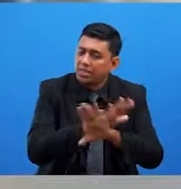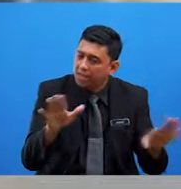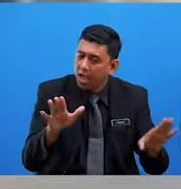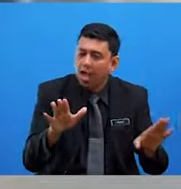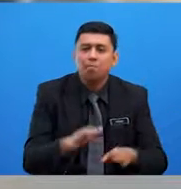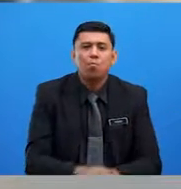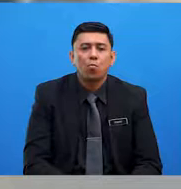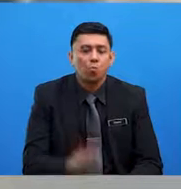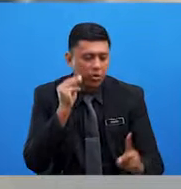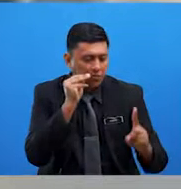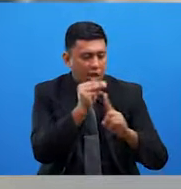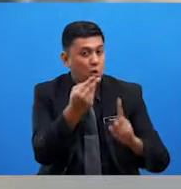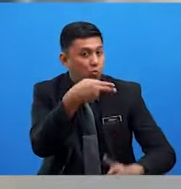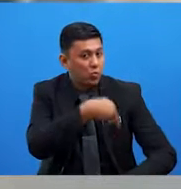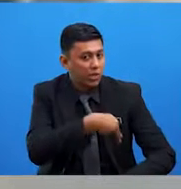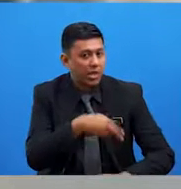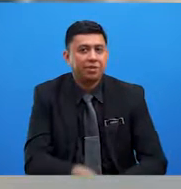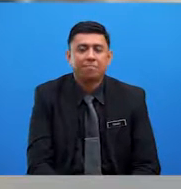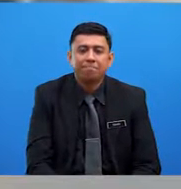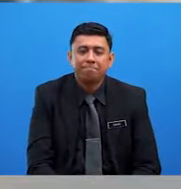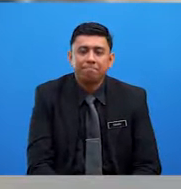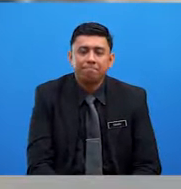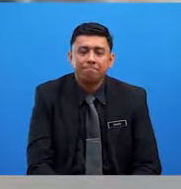yang tidak bermotifkan keuntungan?